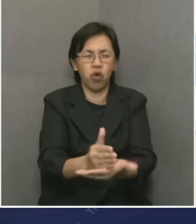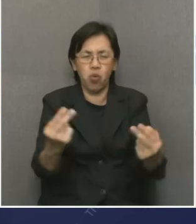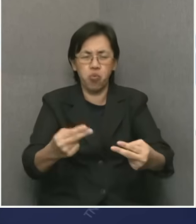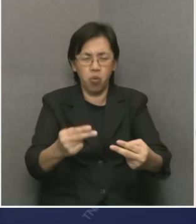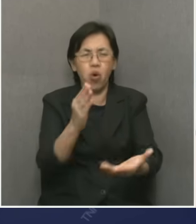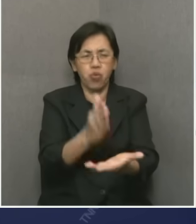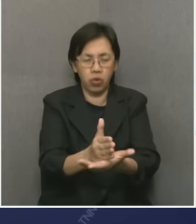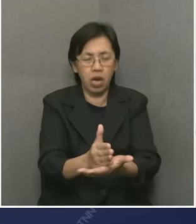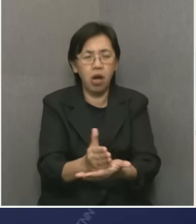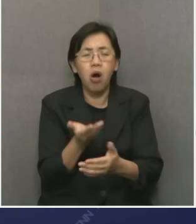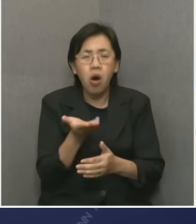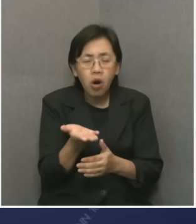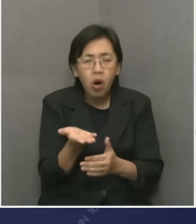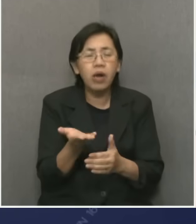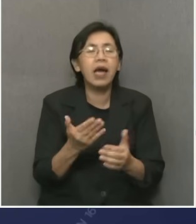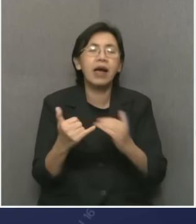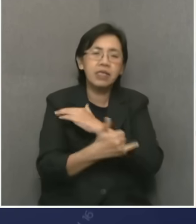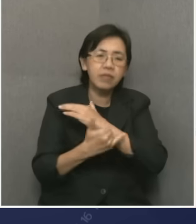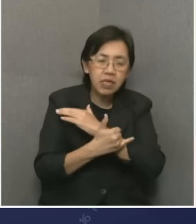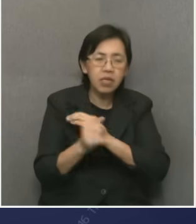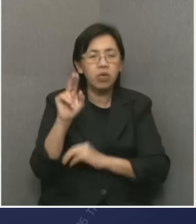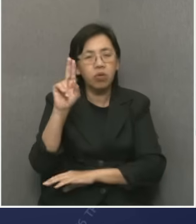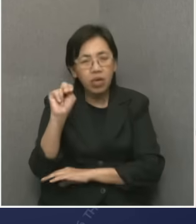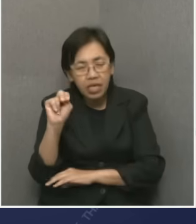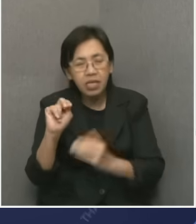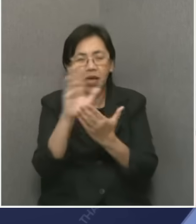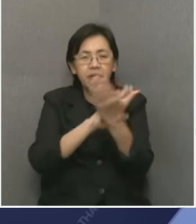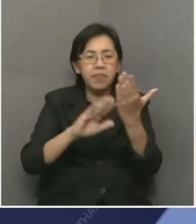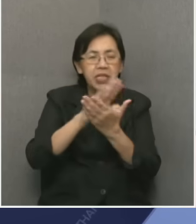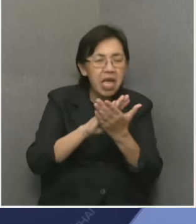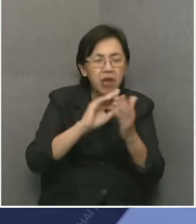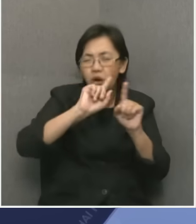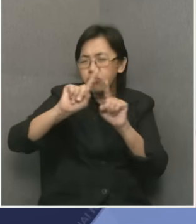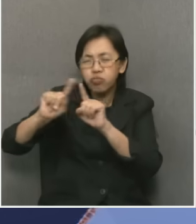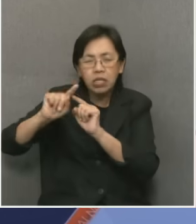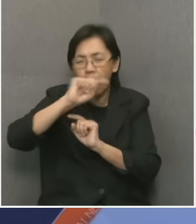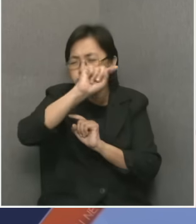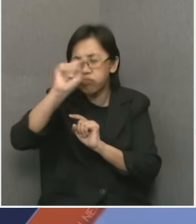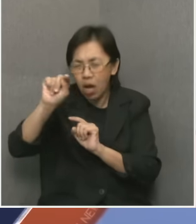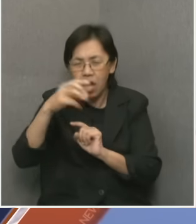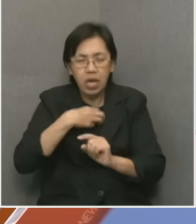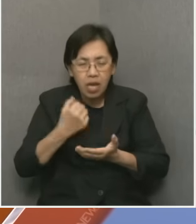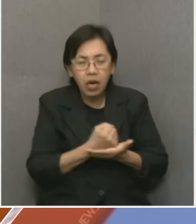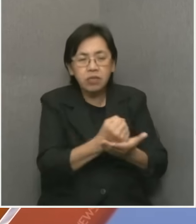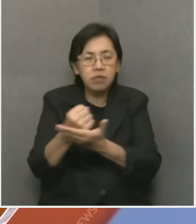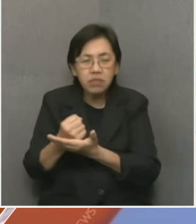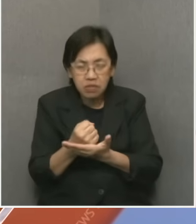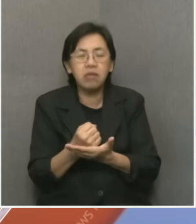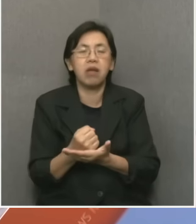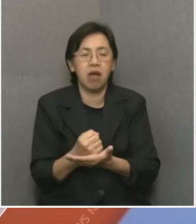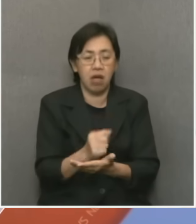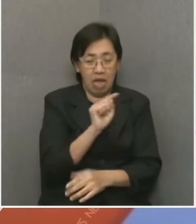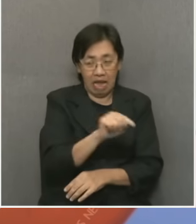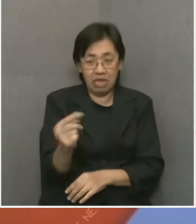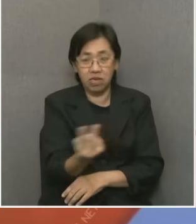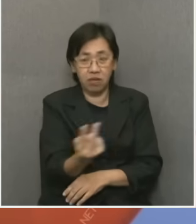รียกร้องไปยังประชาคมระหว่างประเทศ UN มหาอำนาจนะครับให้มีการกดดันให้ทั้งสองฝ่ายเนี่